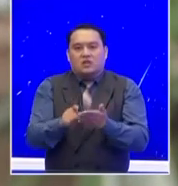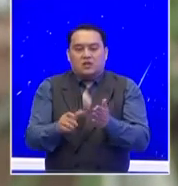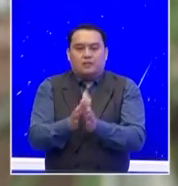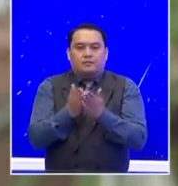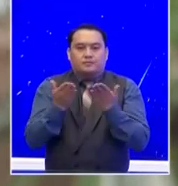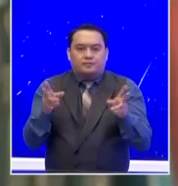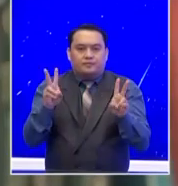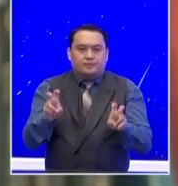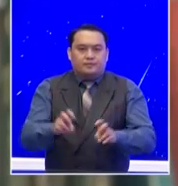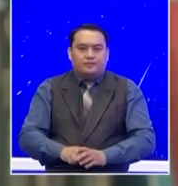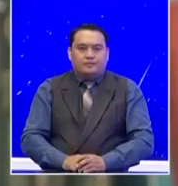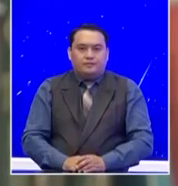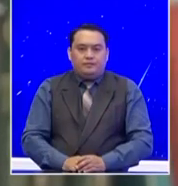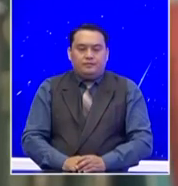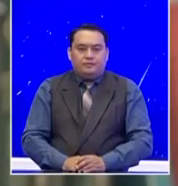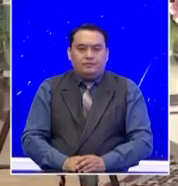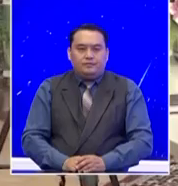«Адамзаттың абайы».